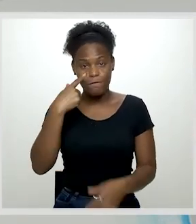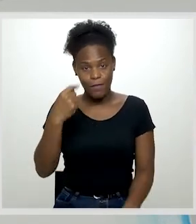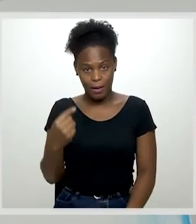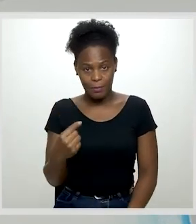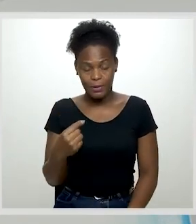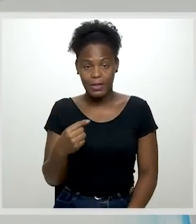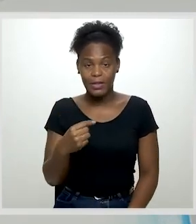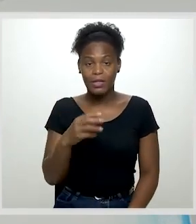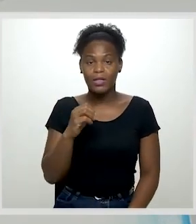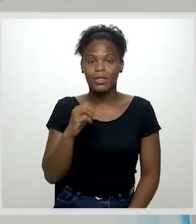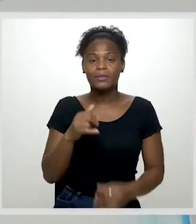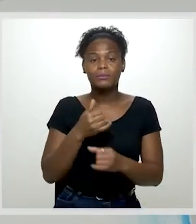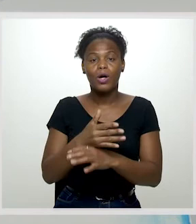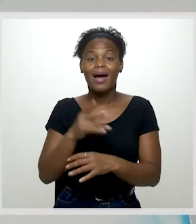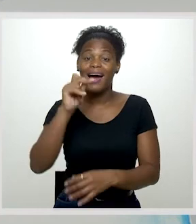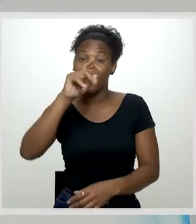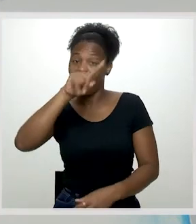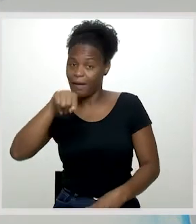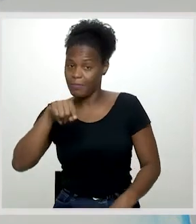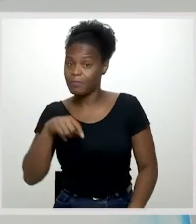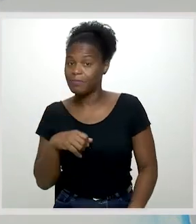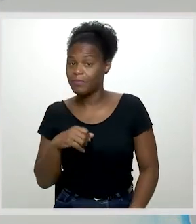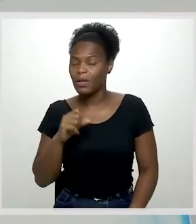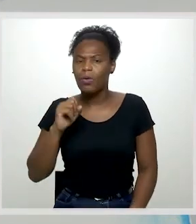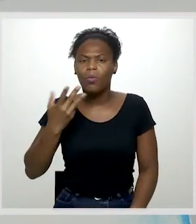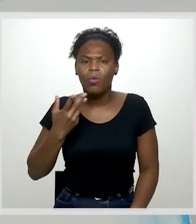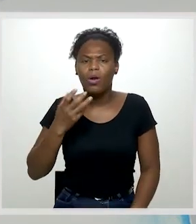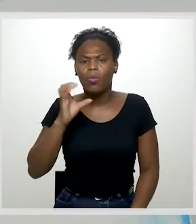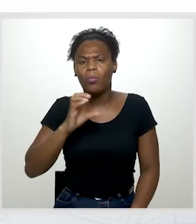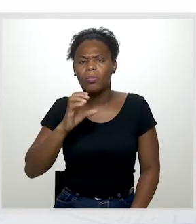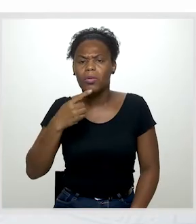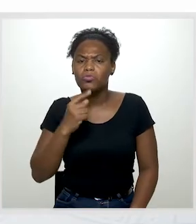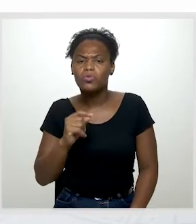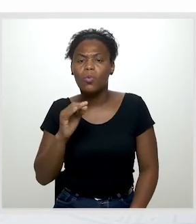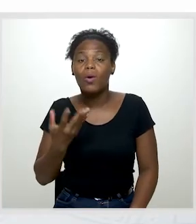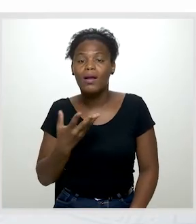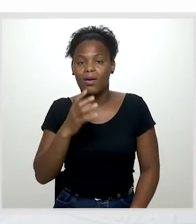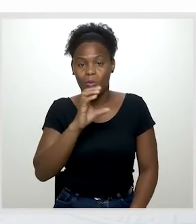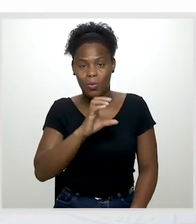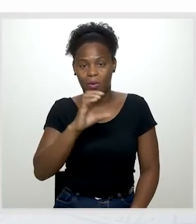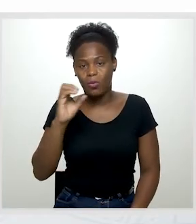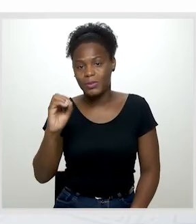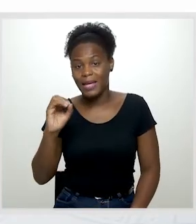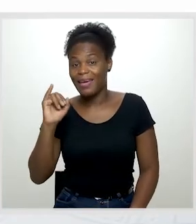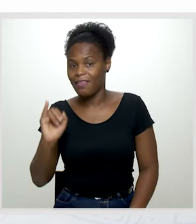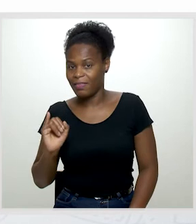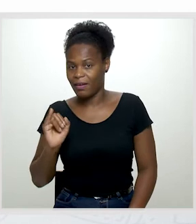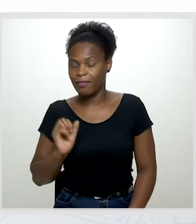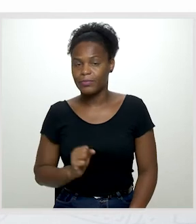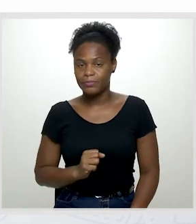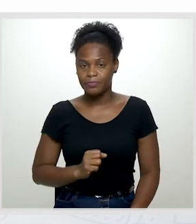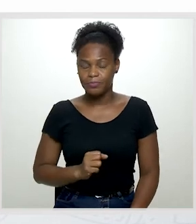verbes suivis de « a ». Et quel est le complément qui suit? C'est un complément d'objet